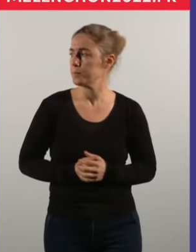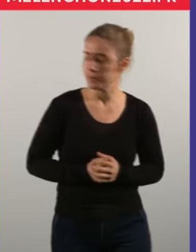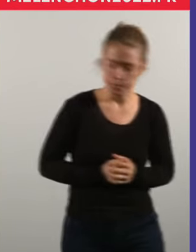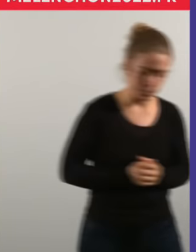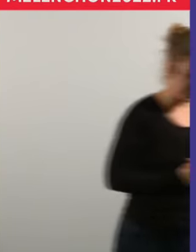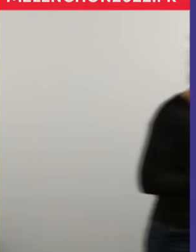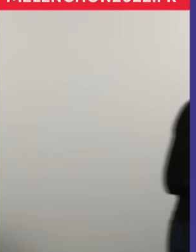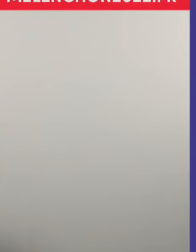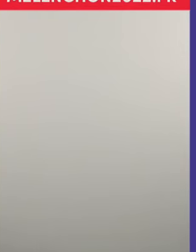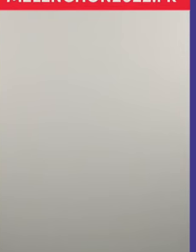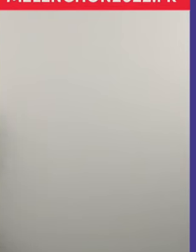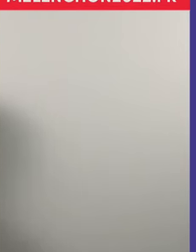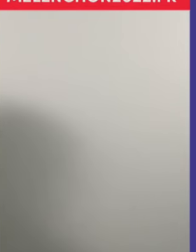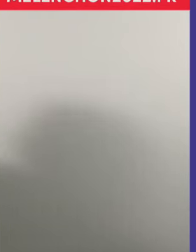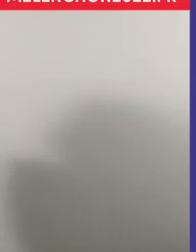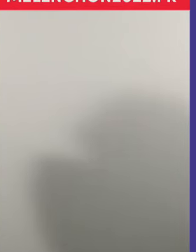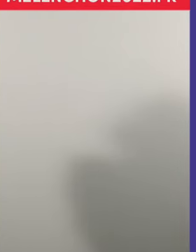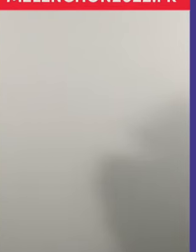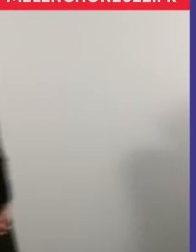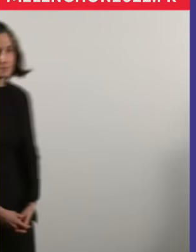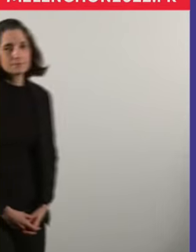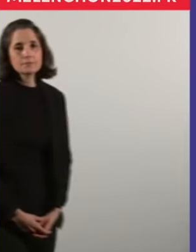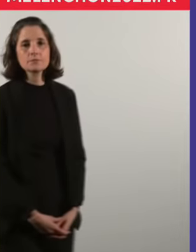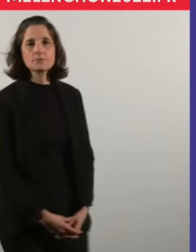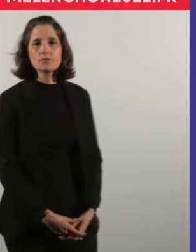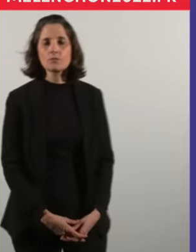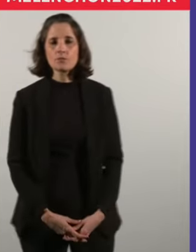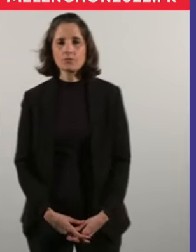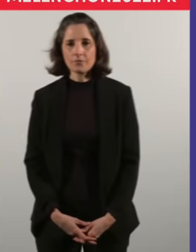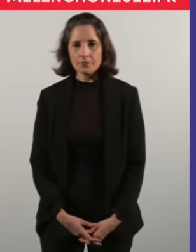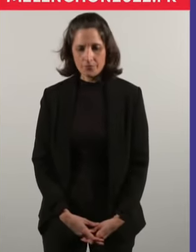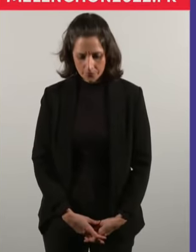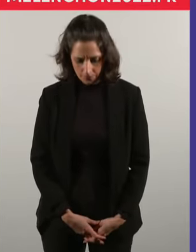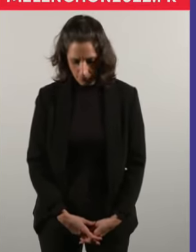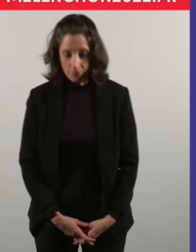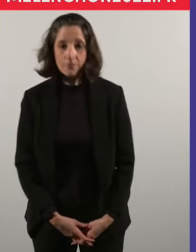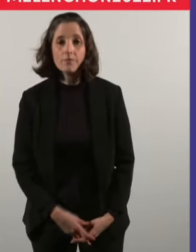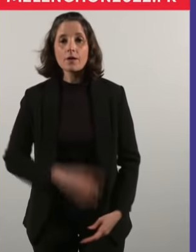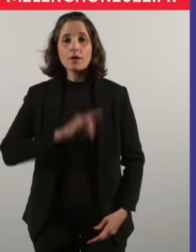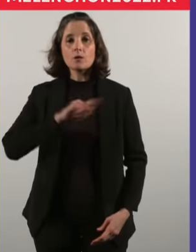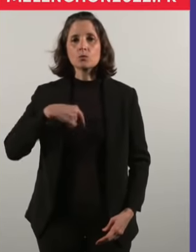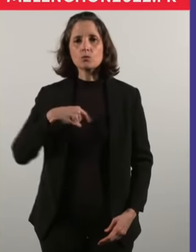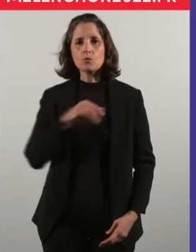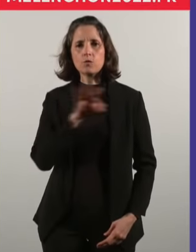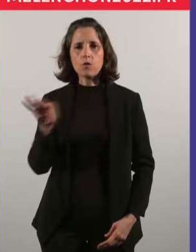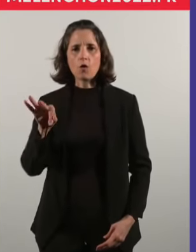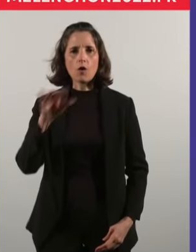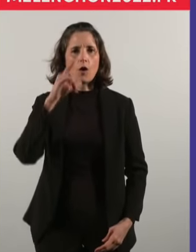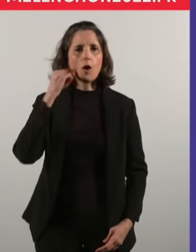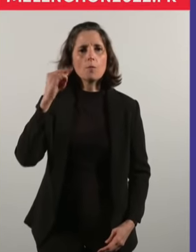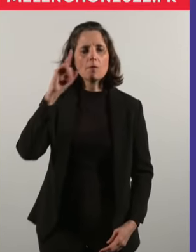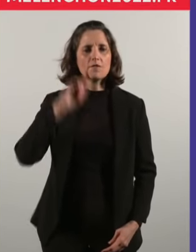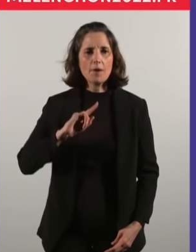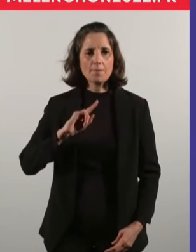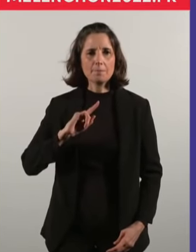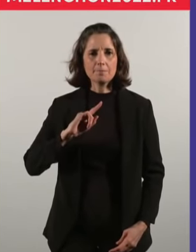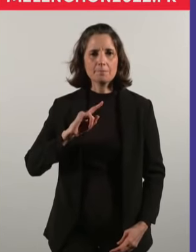Vous autres, Français, Françaises, je voudrais vous emmener dans cet